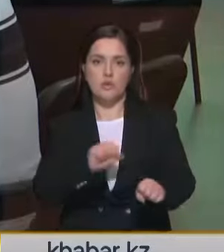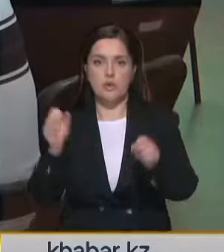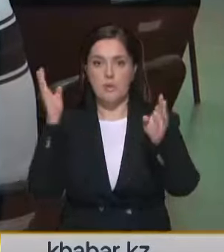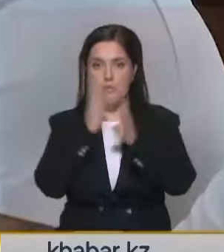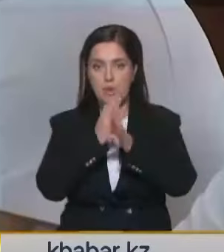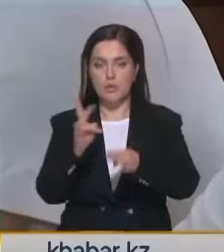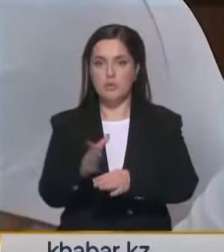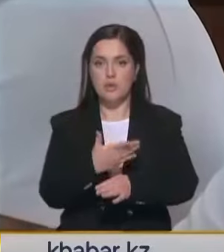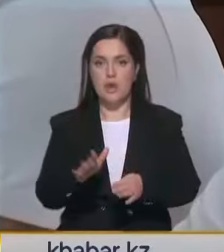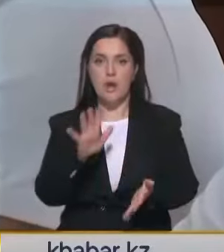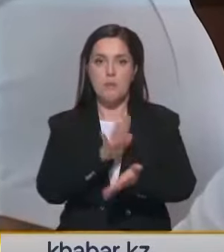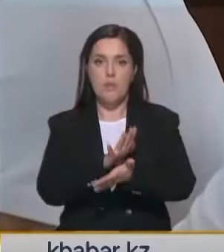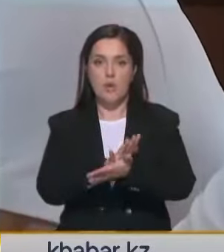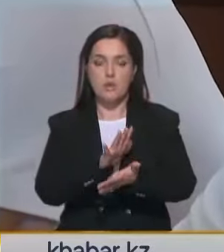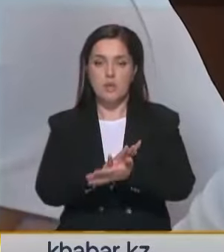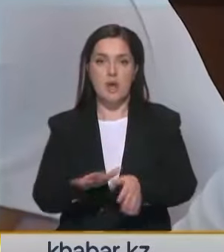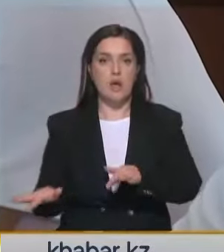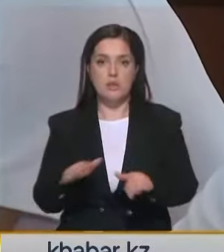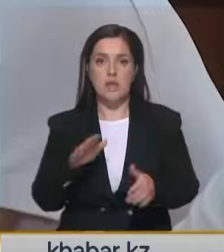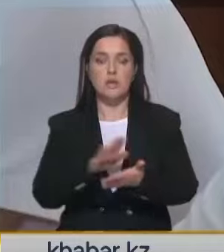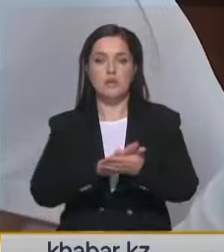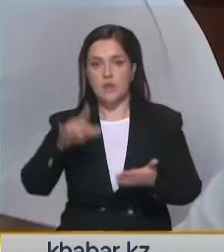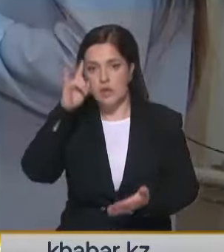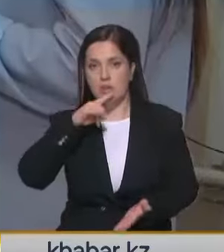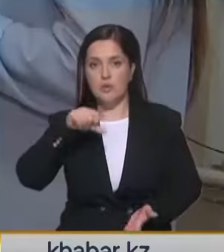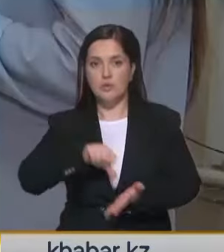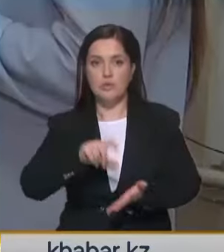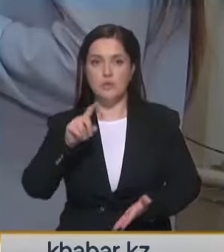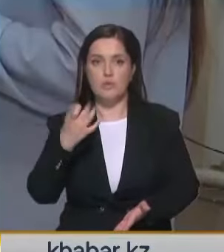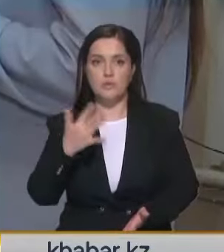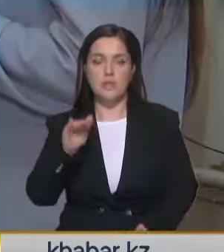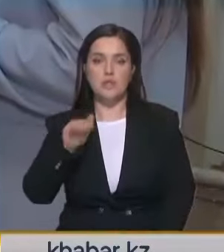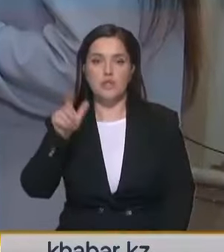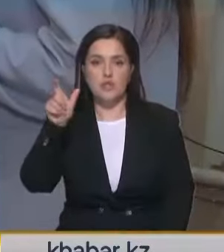окружающей среды и сортировать мусор. В регионе в акции «Таза Казахстан» участие